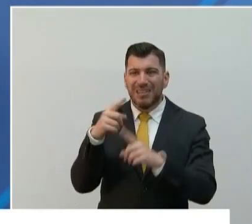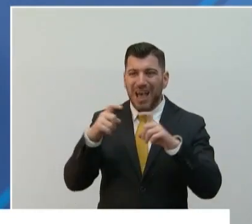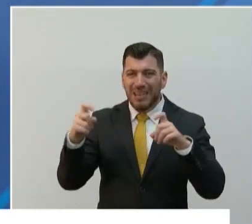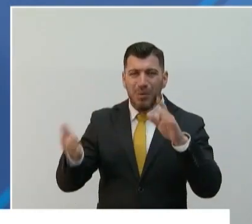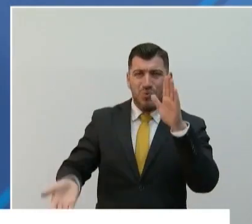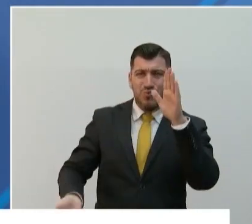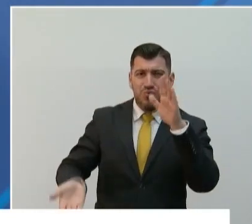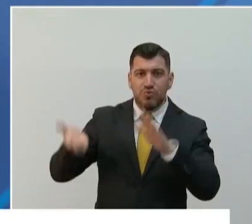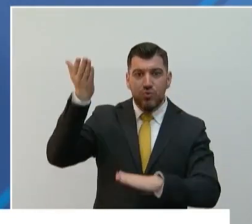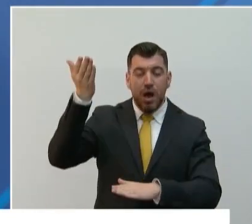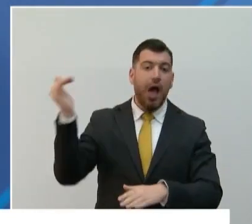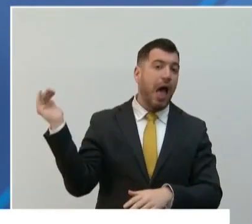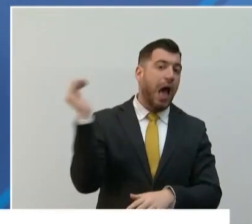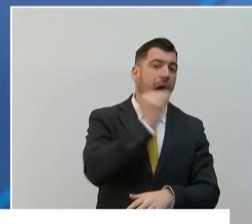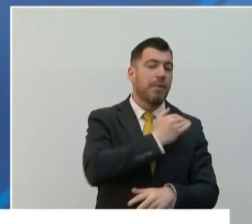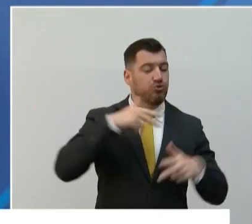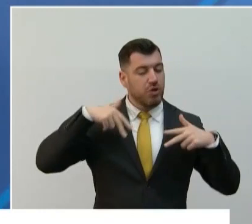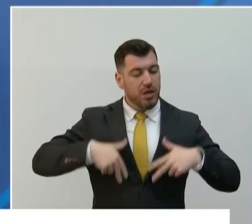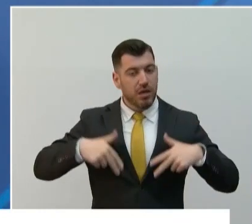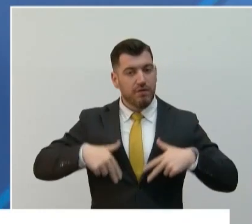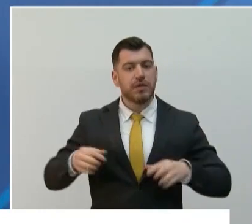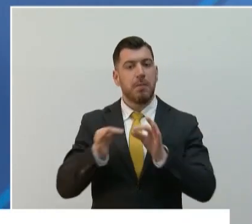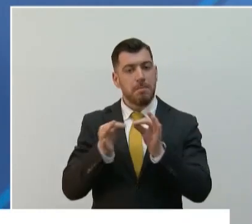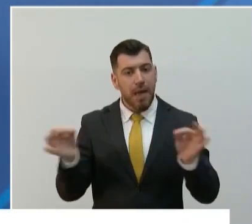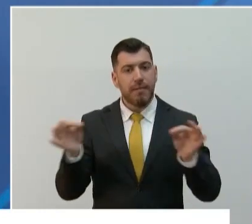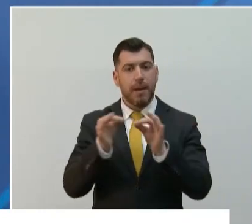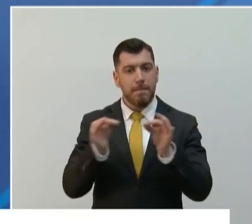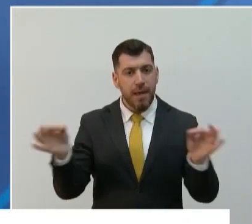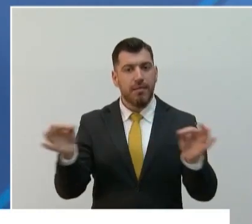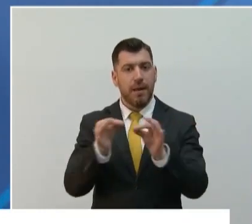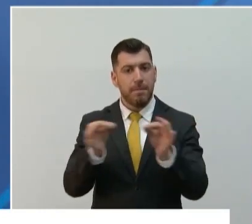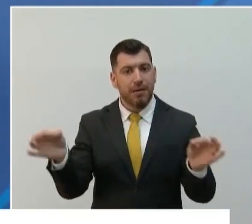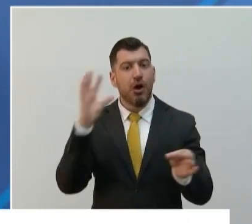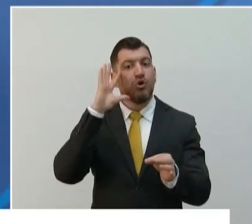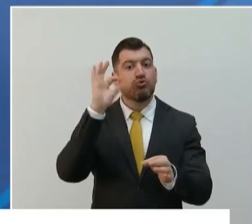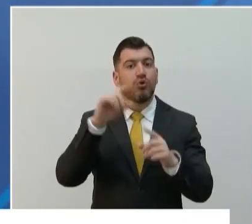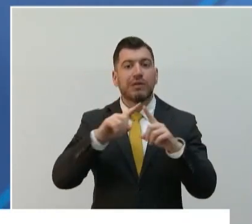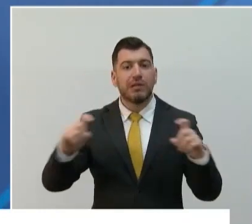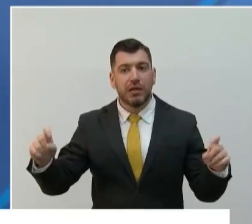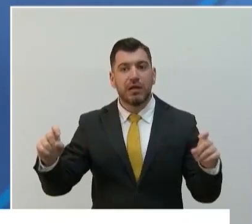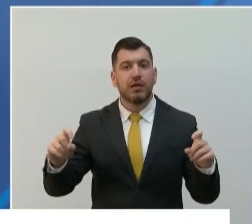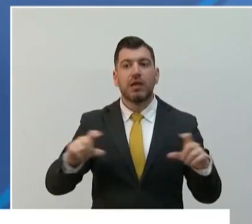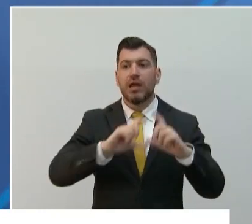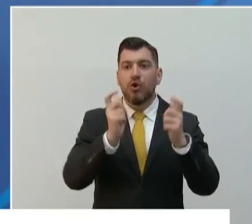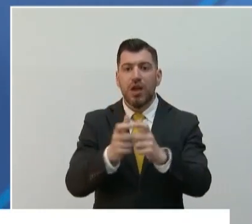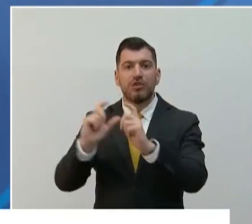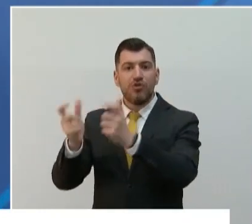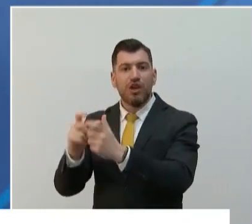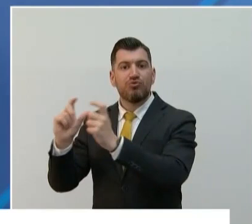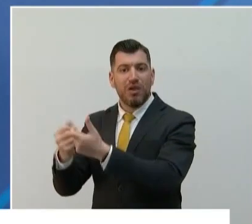με μια σειρά μέτρων τα οποία στήριξαν το διαθέσιμο εισόδημα, δεν θα τα επαναλάβω